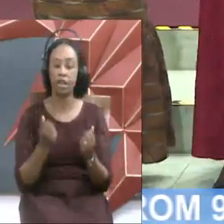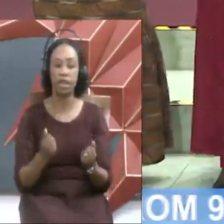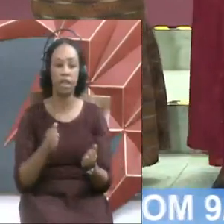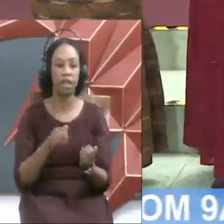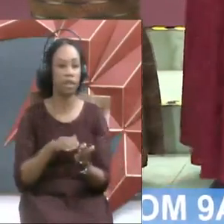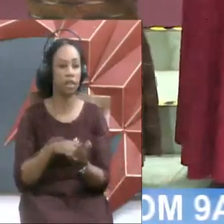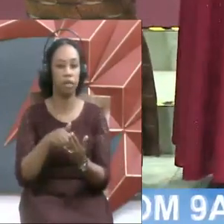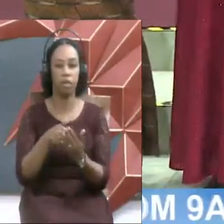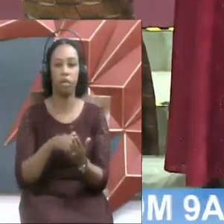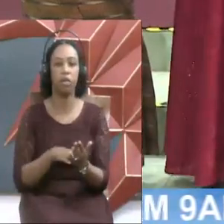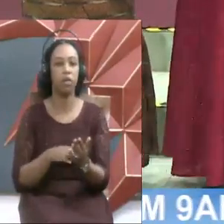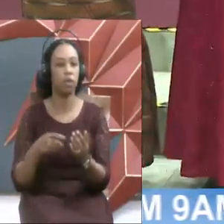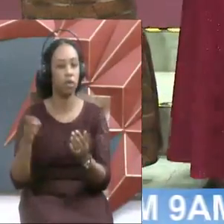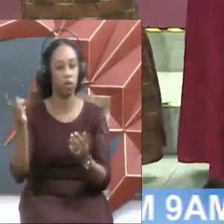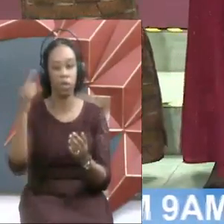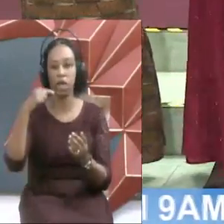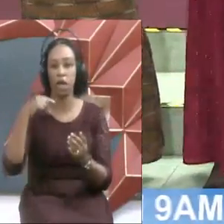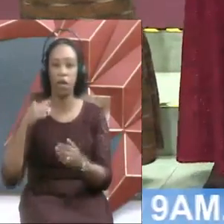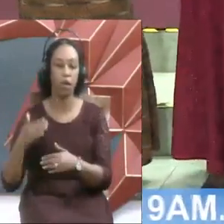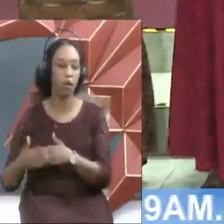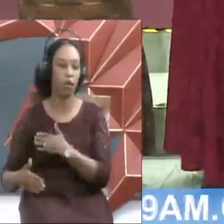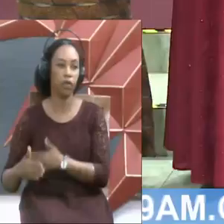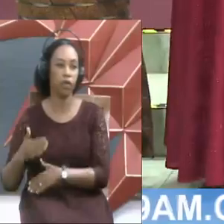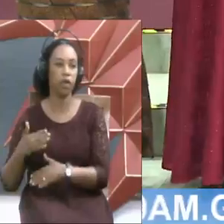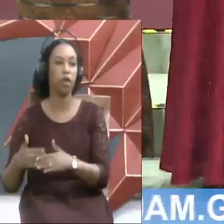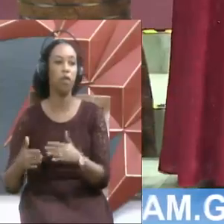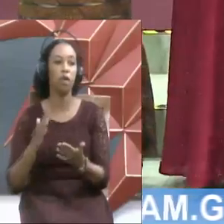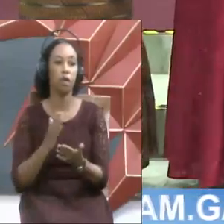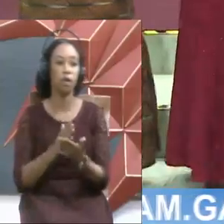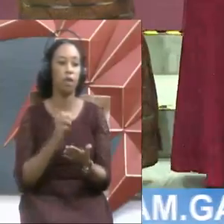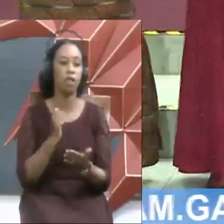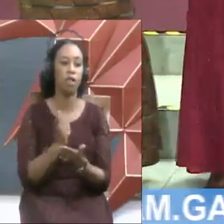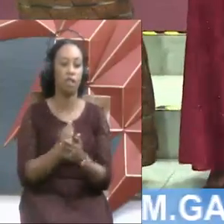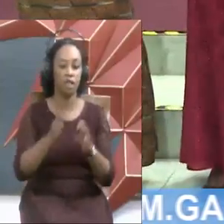Uzajyumva bugufi kuko satani